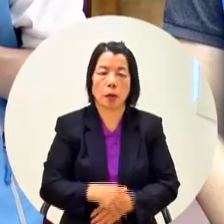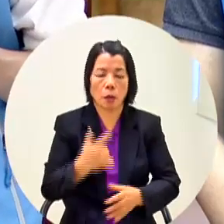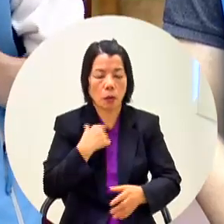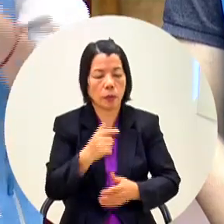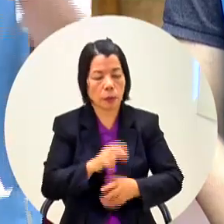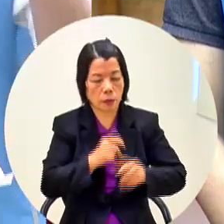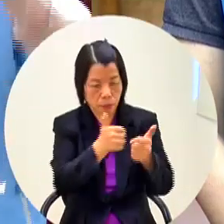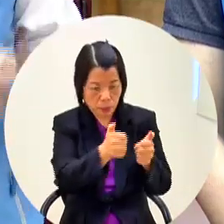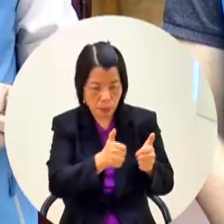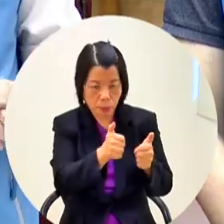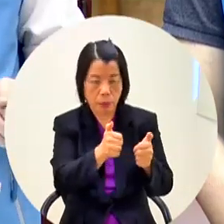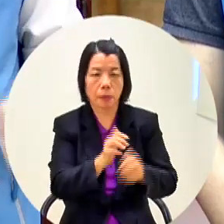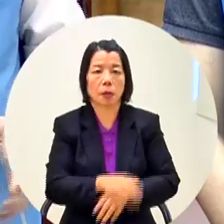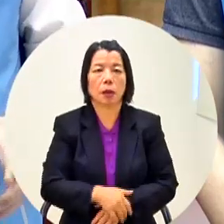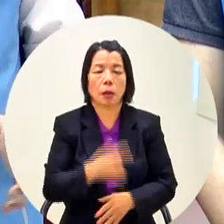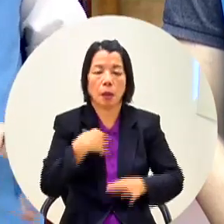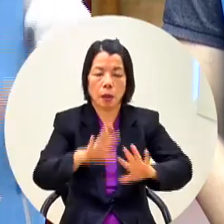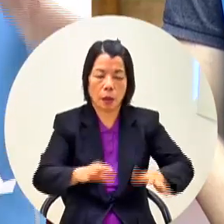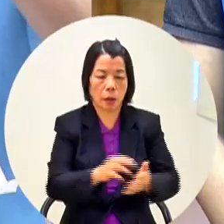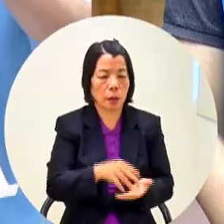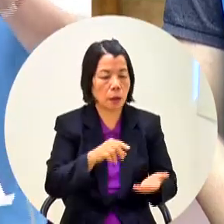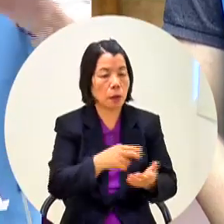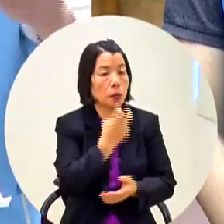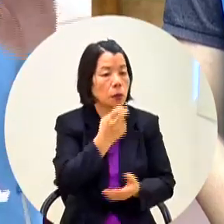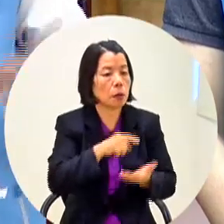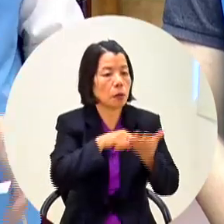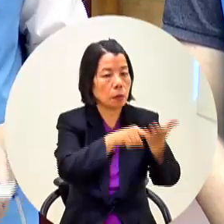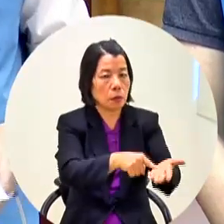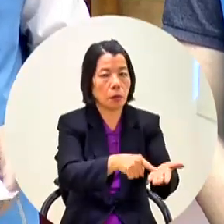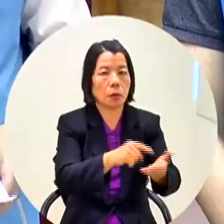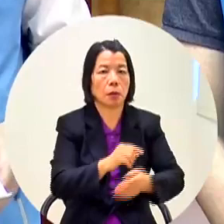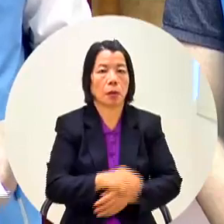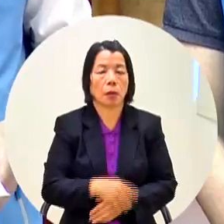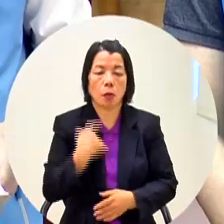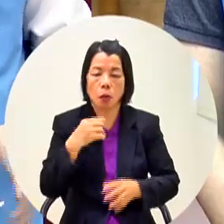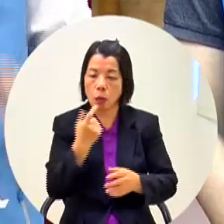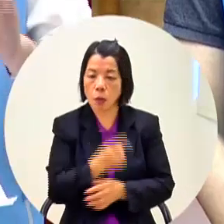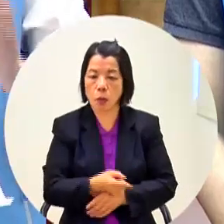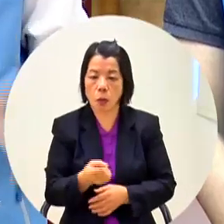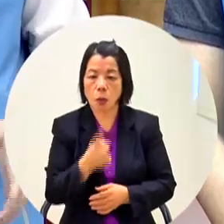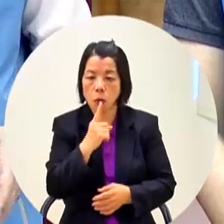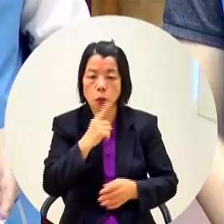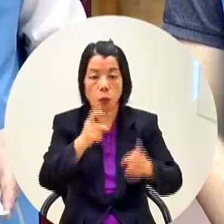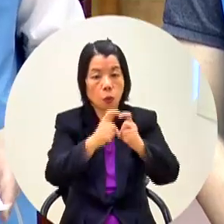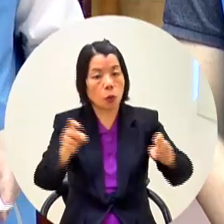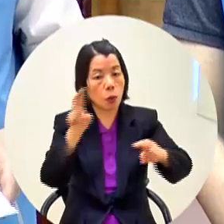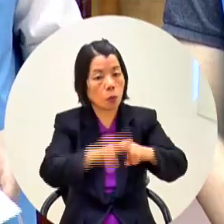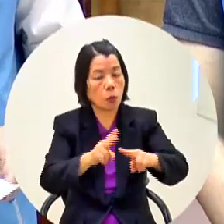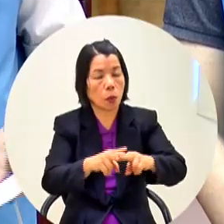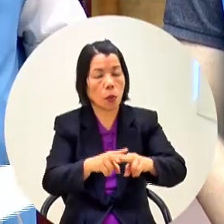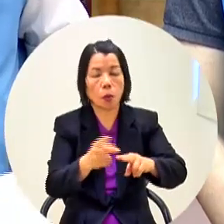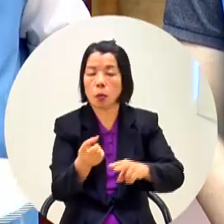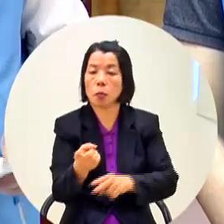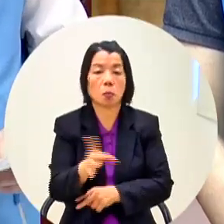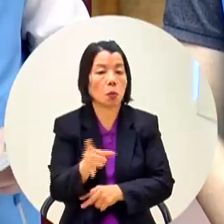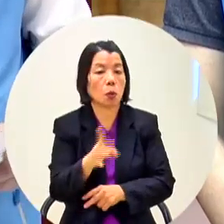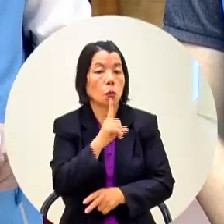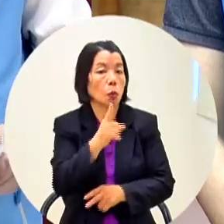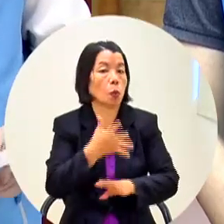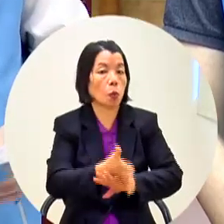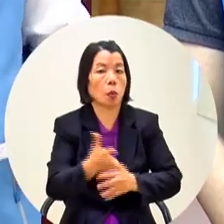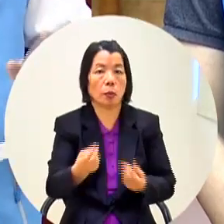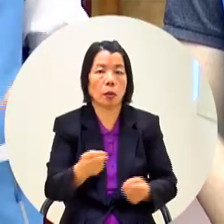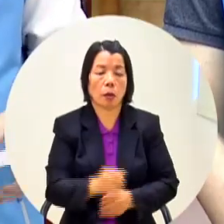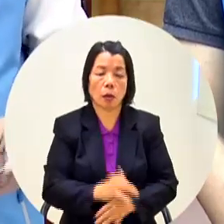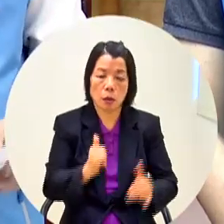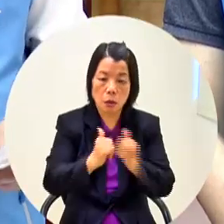的，还要报请中央核备，而且我们从来没有谈过封城，我们都是做社区的演习，我们很怕社